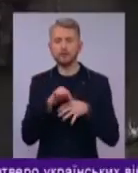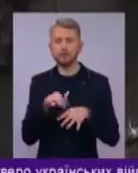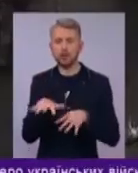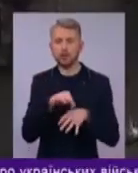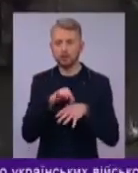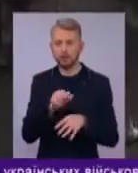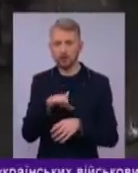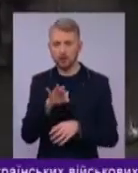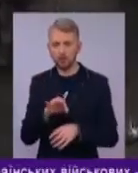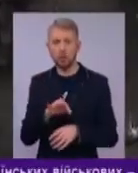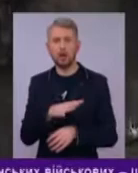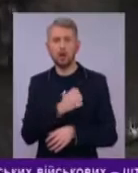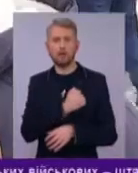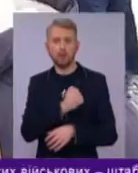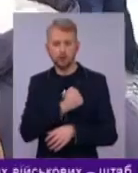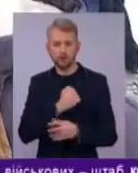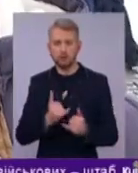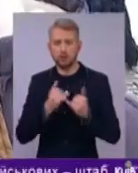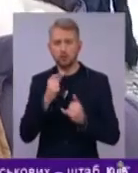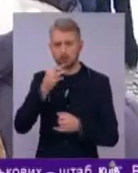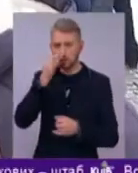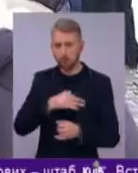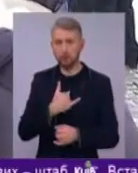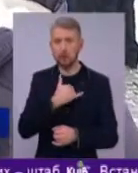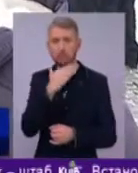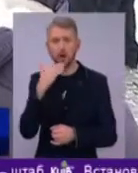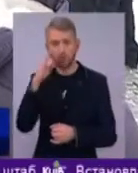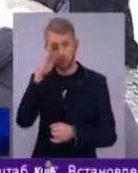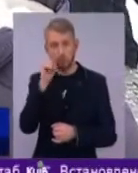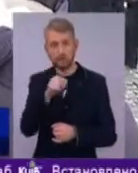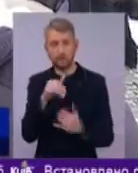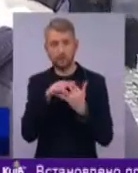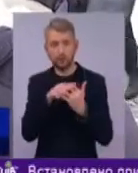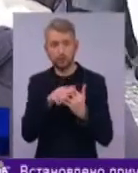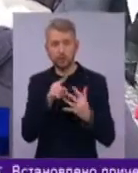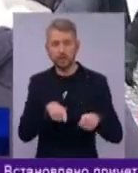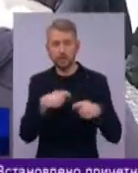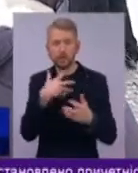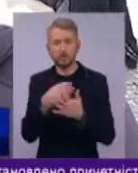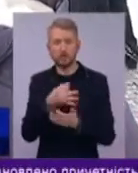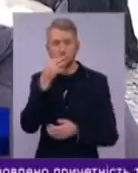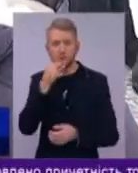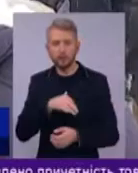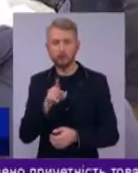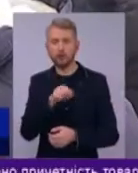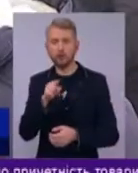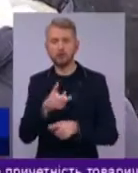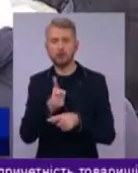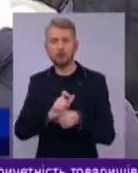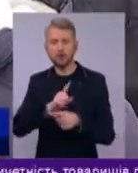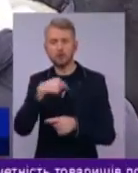АТО афганців шанують за досвід. У нас ще багато хлопців там зараз воює, які передають свій досвід. Що вони більше,